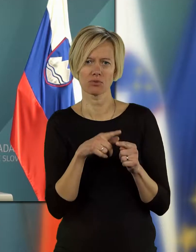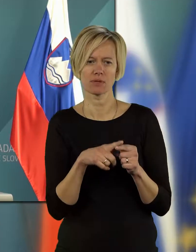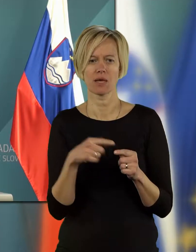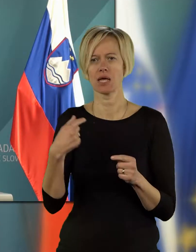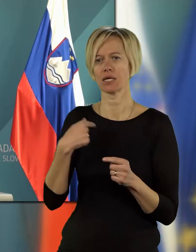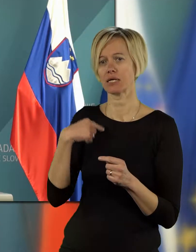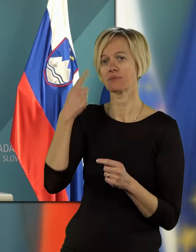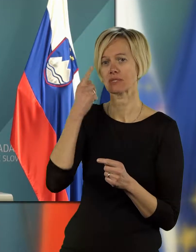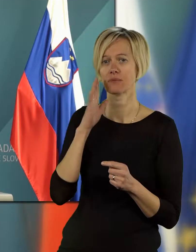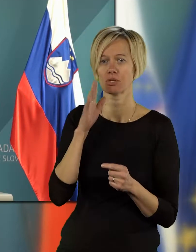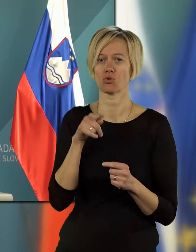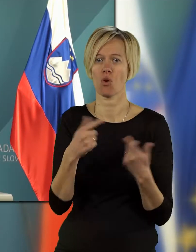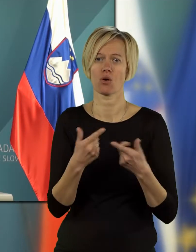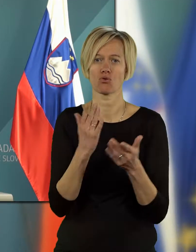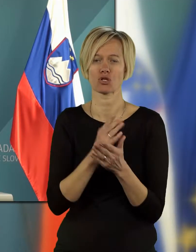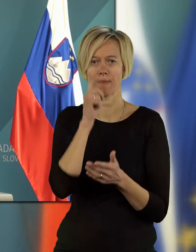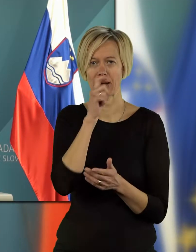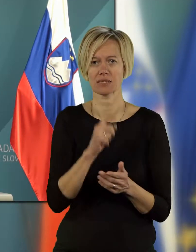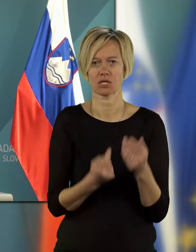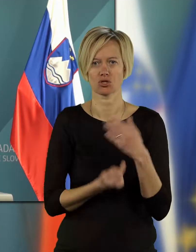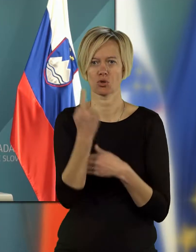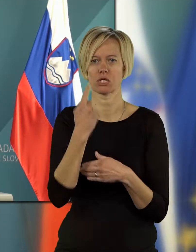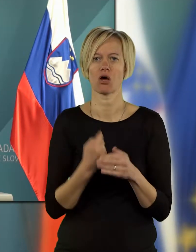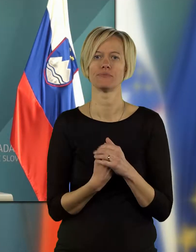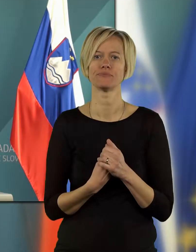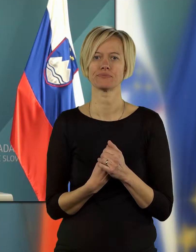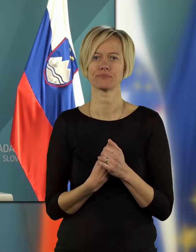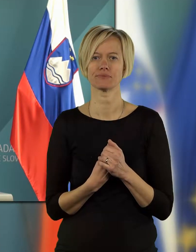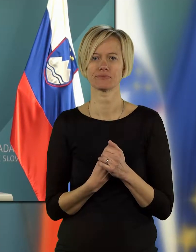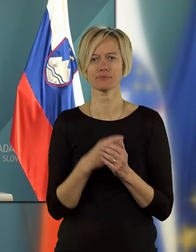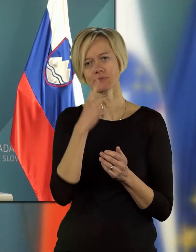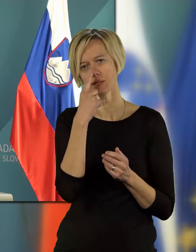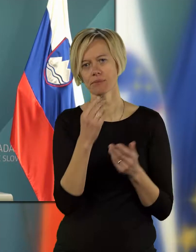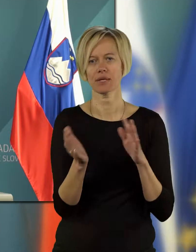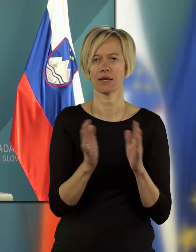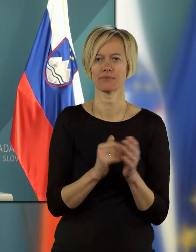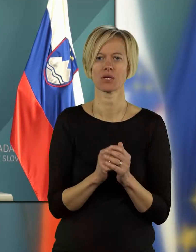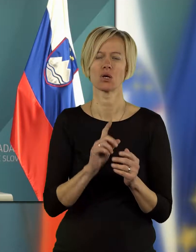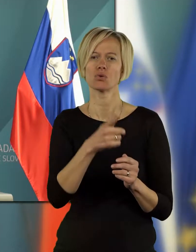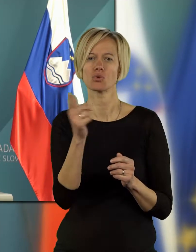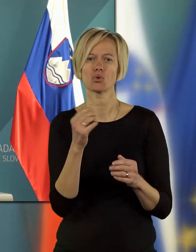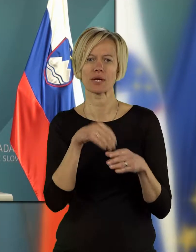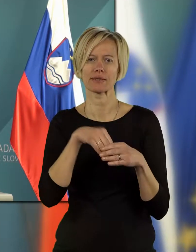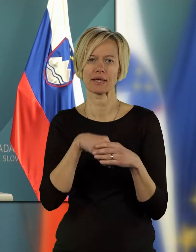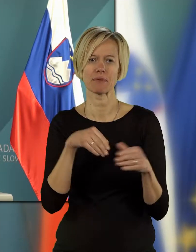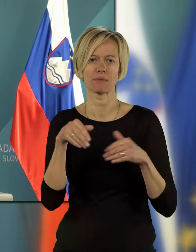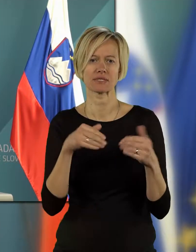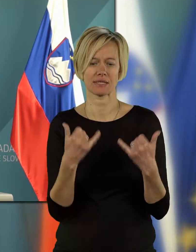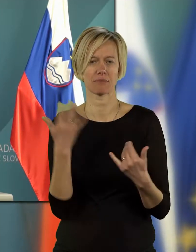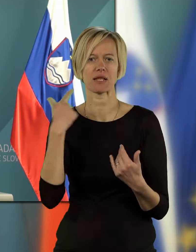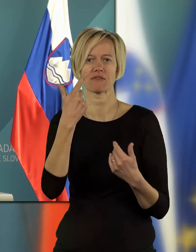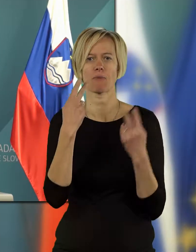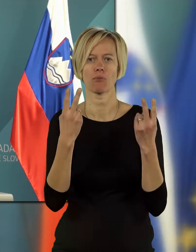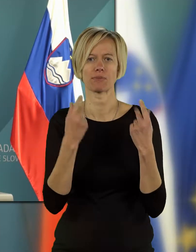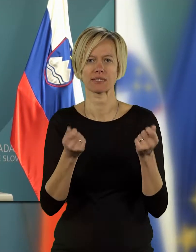ne? Jaz mislim, da bi se to lahko že marca zgodilo. Marca, april. Druge teme, minister, danes sta